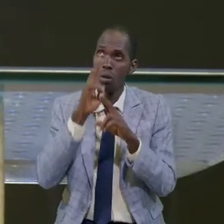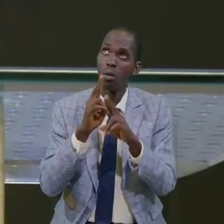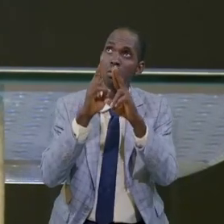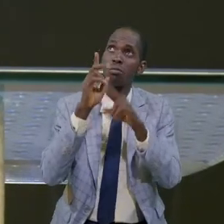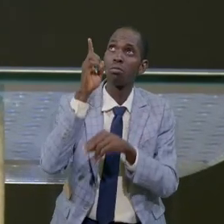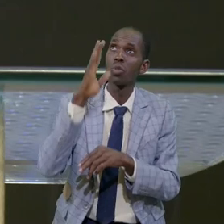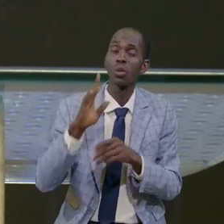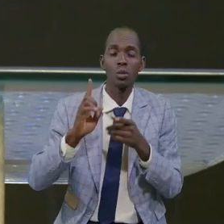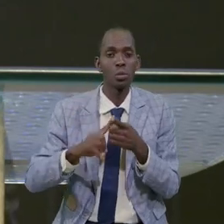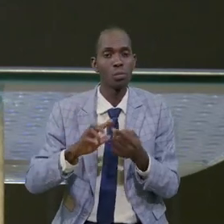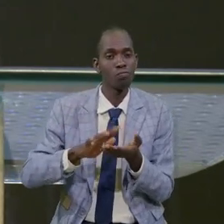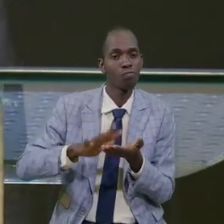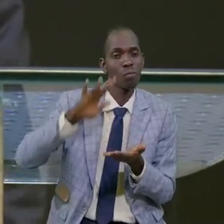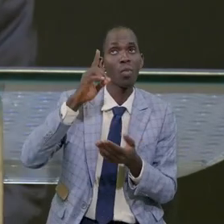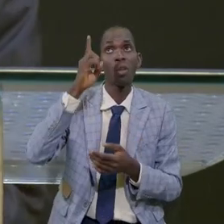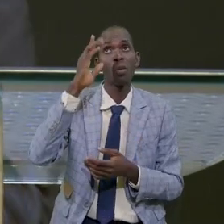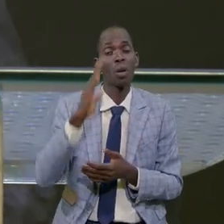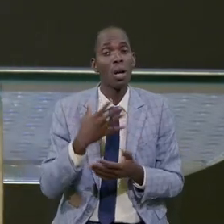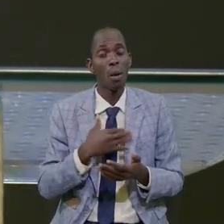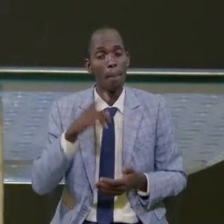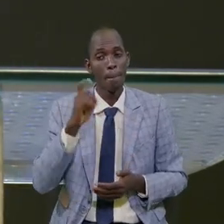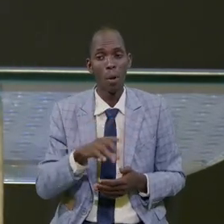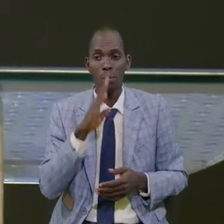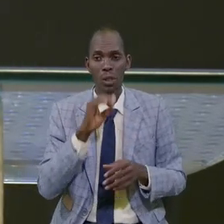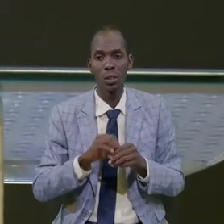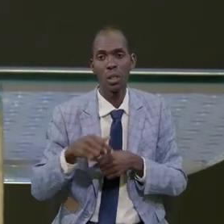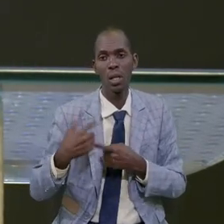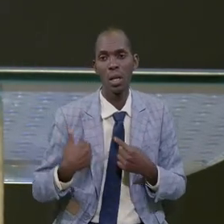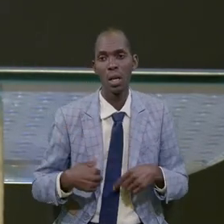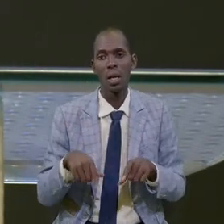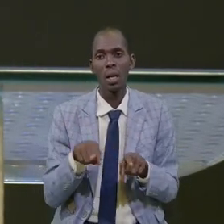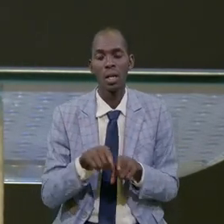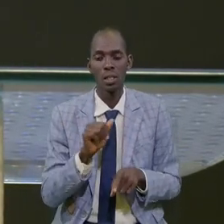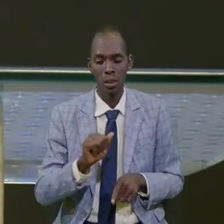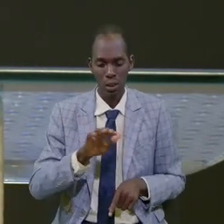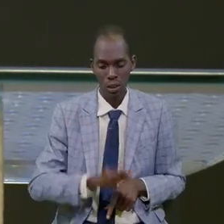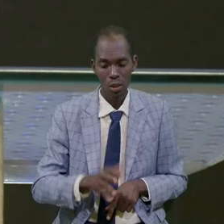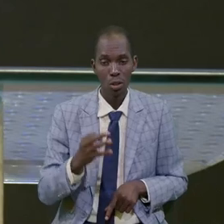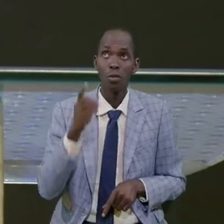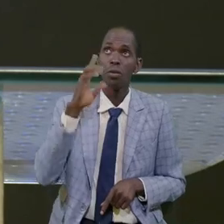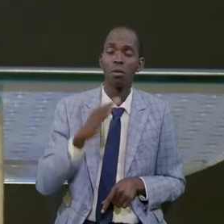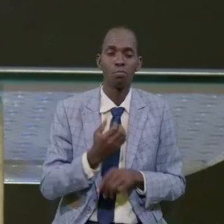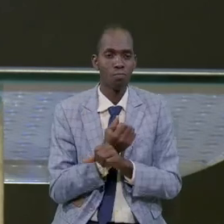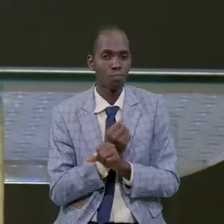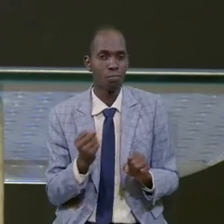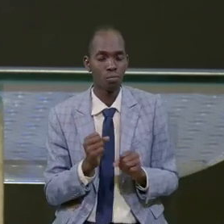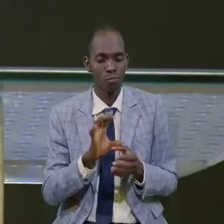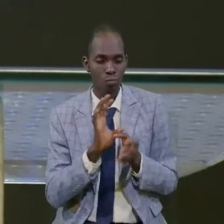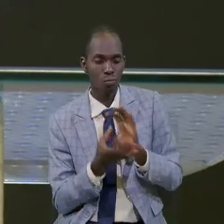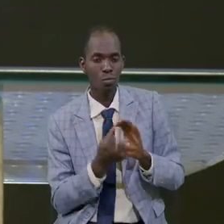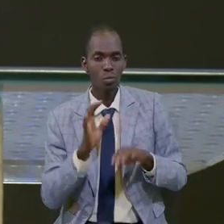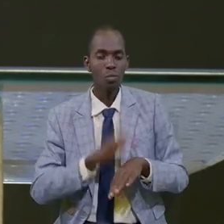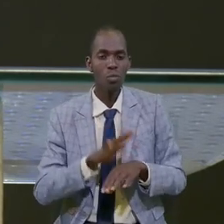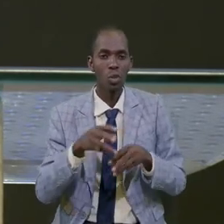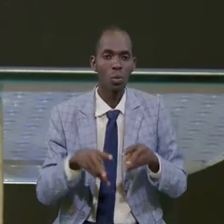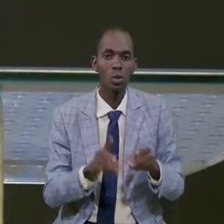honorer Dieu, pour le glorifier. Ce doit être dans votre cœur en tant qu'enfant de Dieu, né de nouveau, converti, en route pour